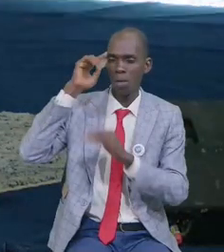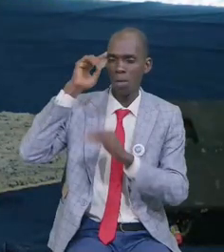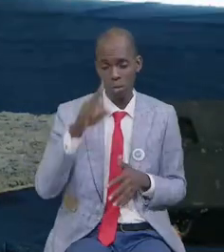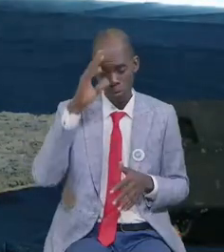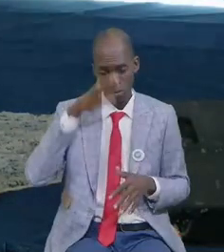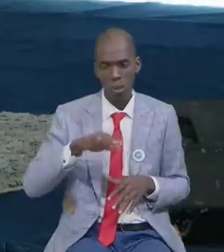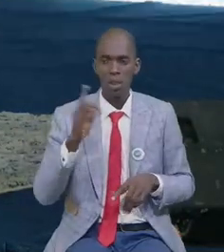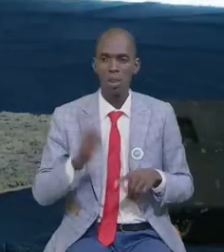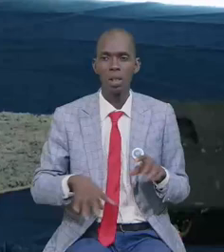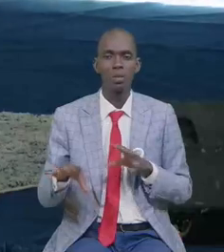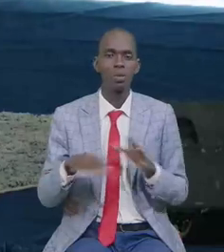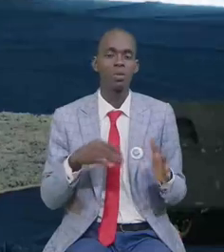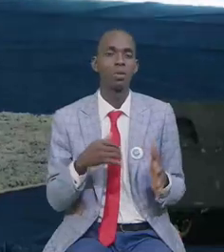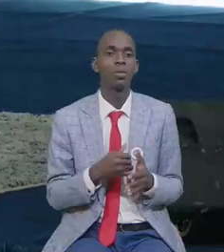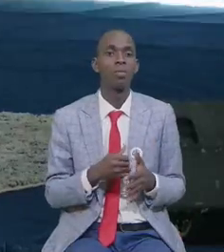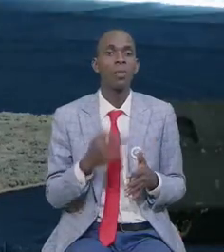qu'ils pensent.